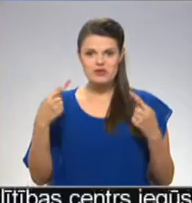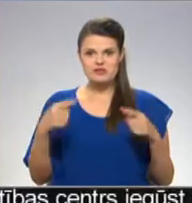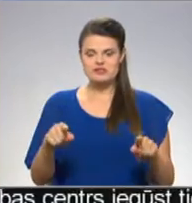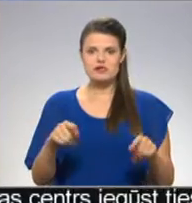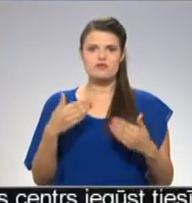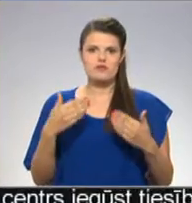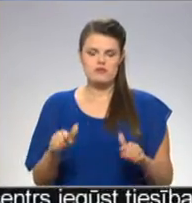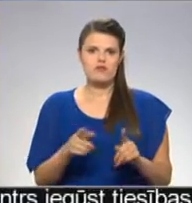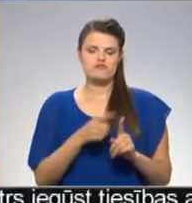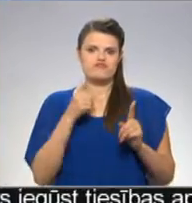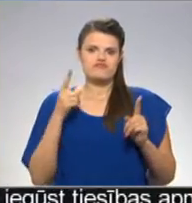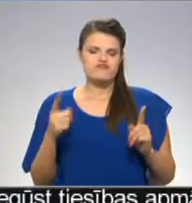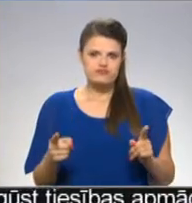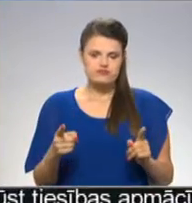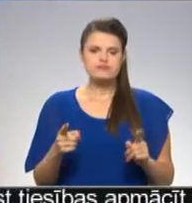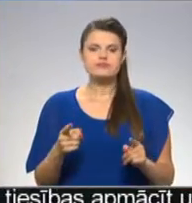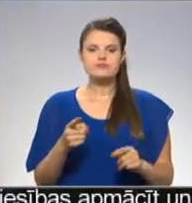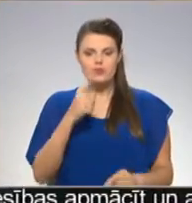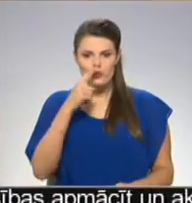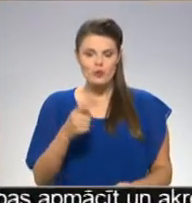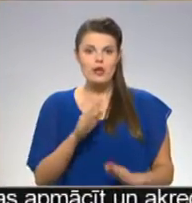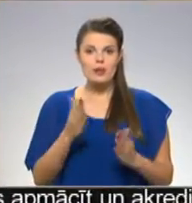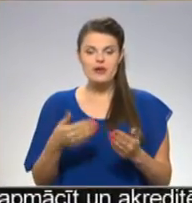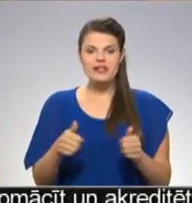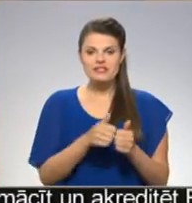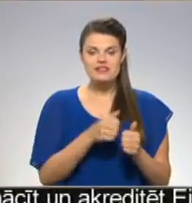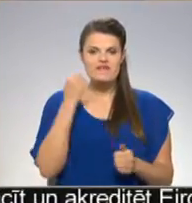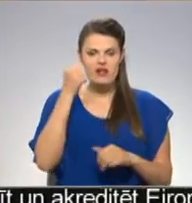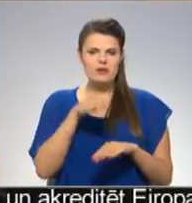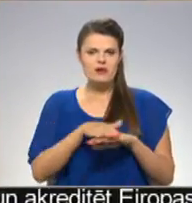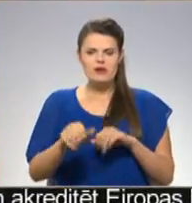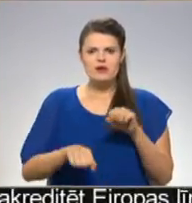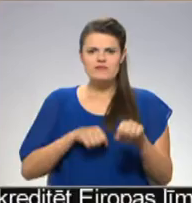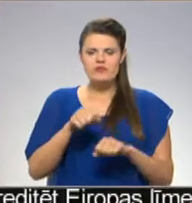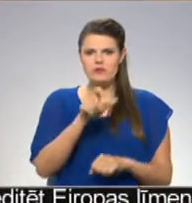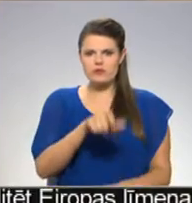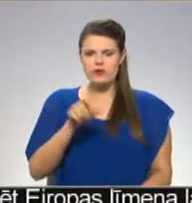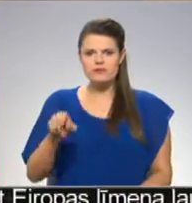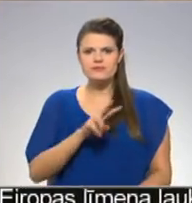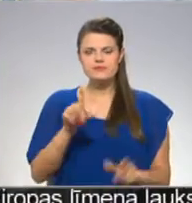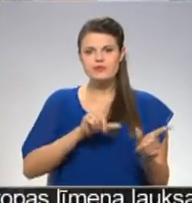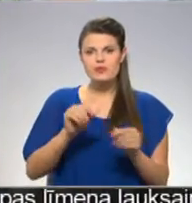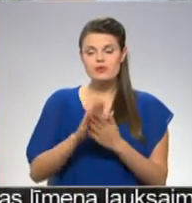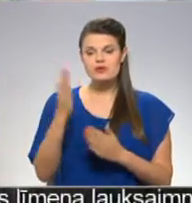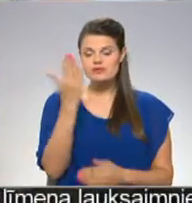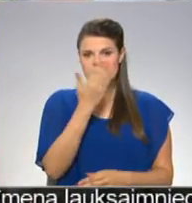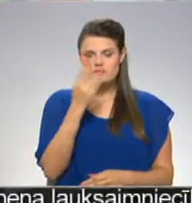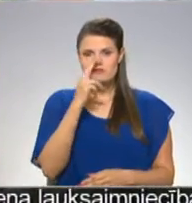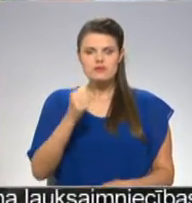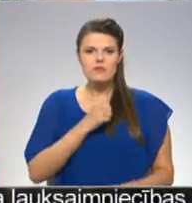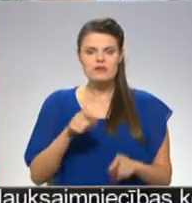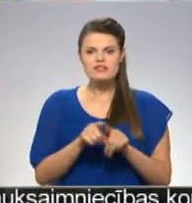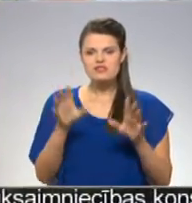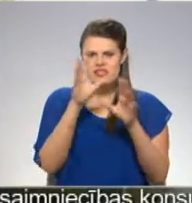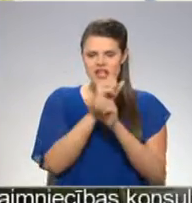jau pieklājīga uz spēlfilmas garumā. Bet līdz ar tām pati Valmiera pilna velosipēdistiem, kas dodoties uz kino, nebīstas pat no